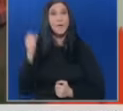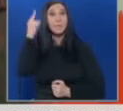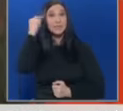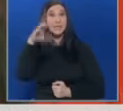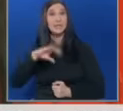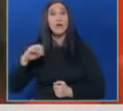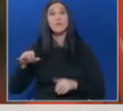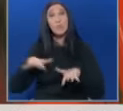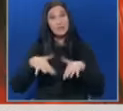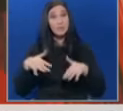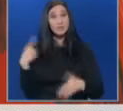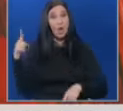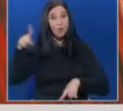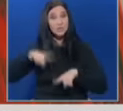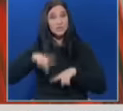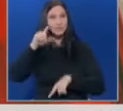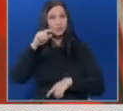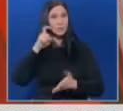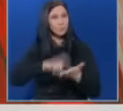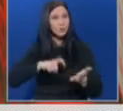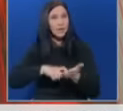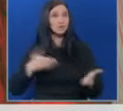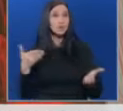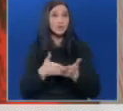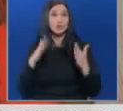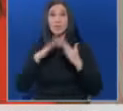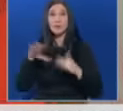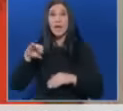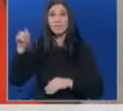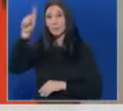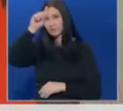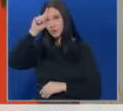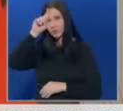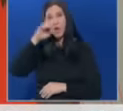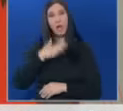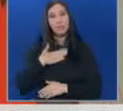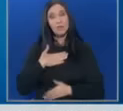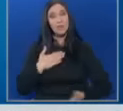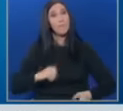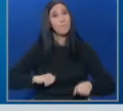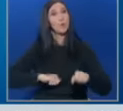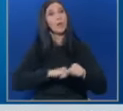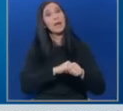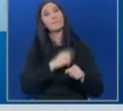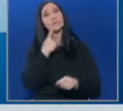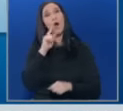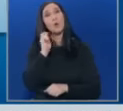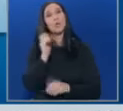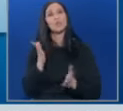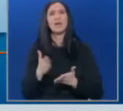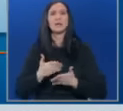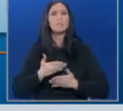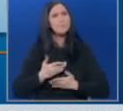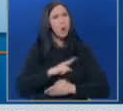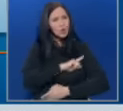Председателят на Европейския парламент осъди в Твитър посегателството срещу Дума на Европа в София. Нашата подкрепа за Украина ще става по-силна,